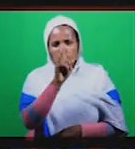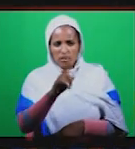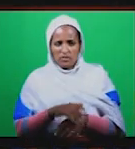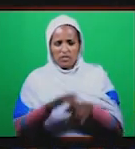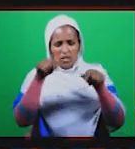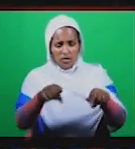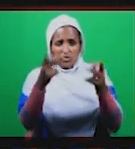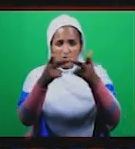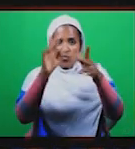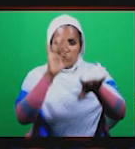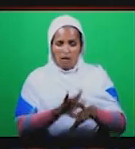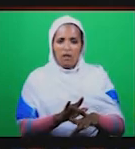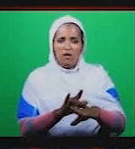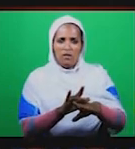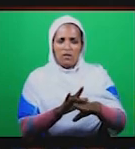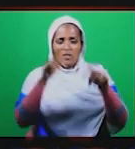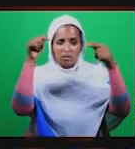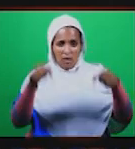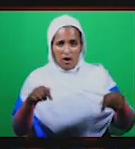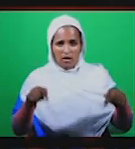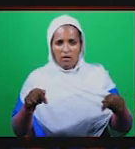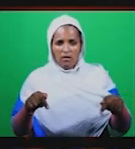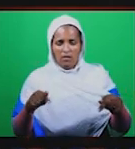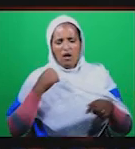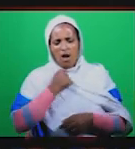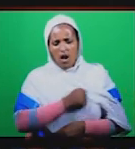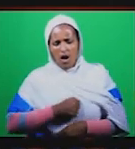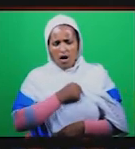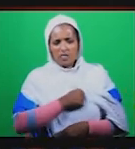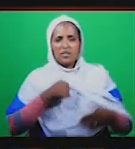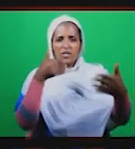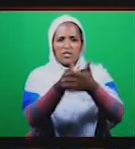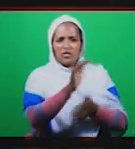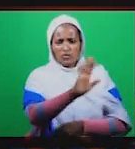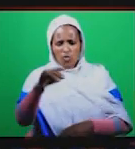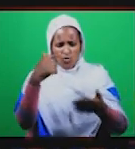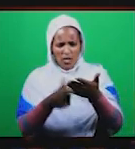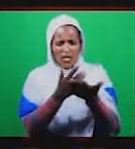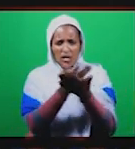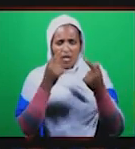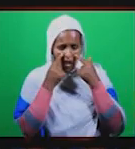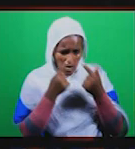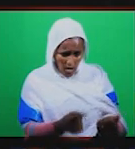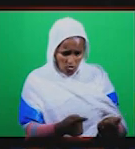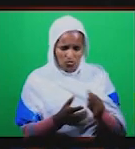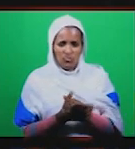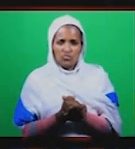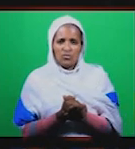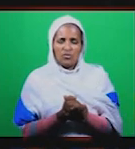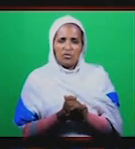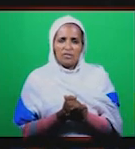በእውነት እዚህ ቦታ ላይ ዛሬ አዘን ለደረሰባችሁ ይሄንን ነገር ላያችሁ